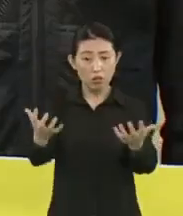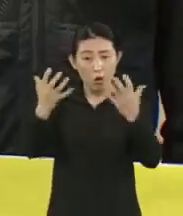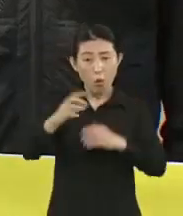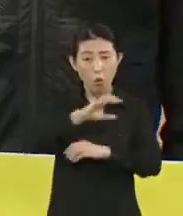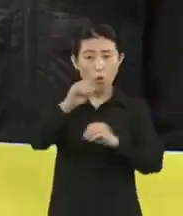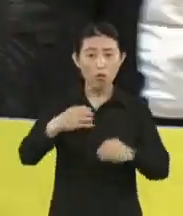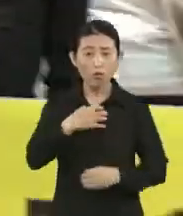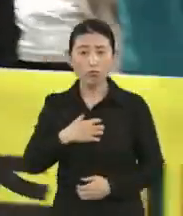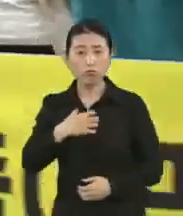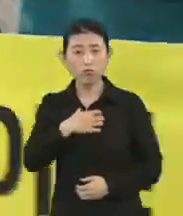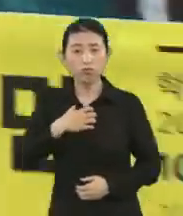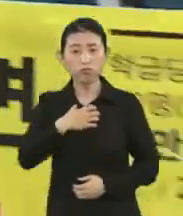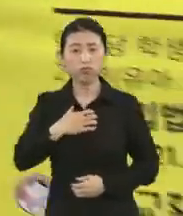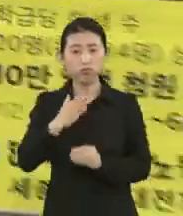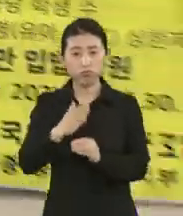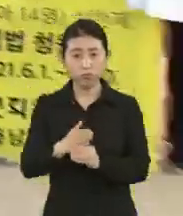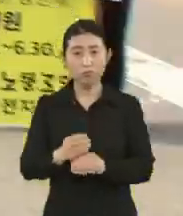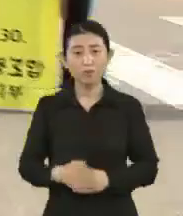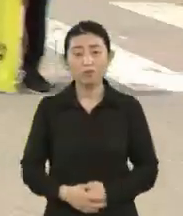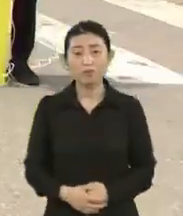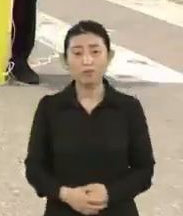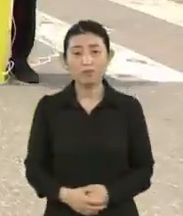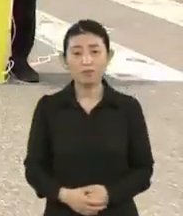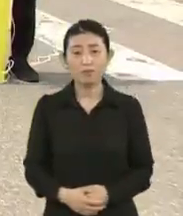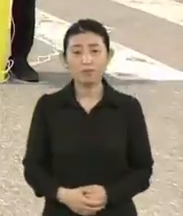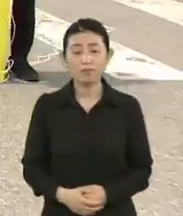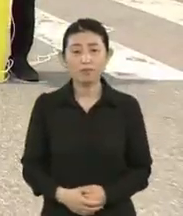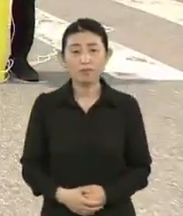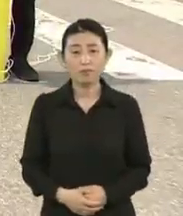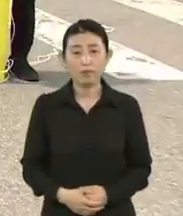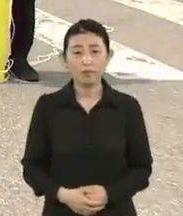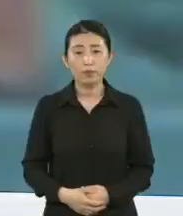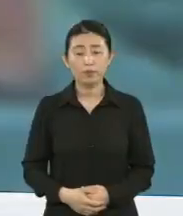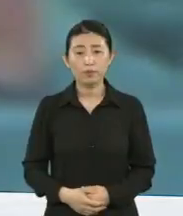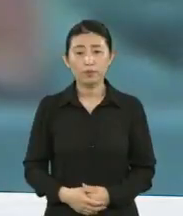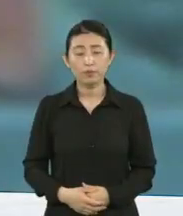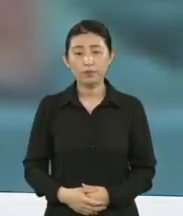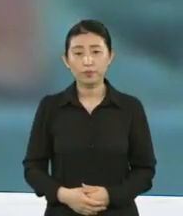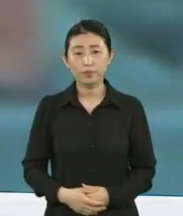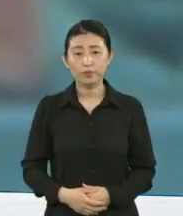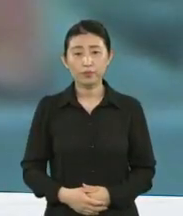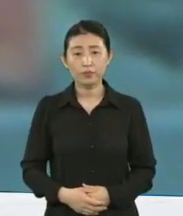두려움으로 다가오고 있습니다. TJB 류재일입니다.